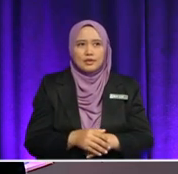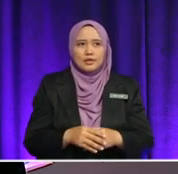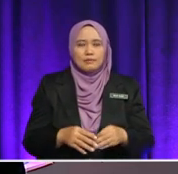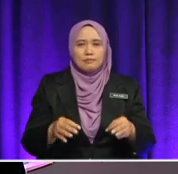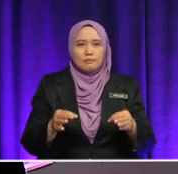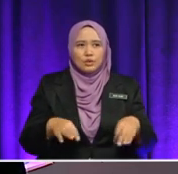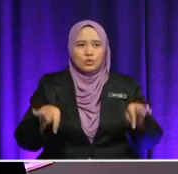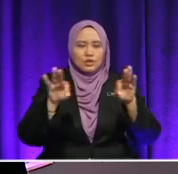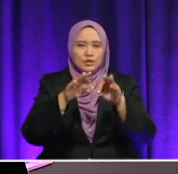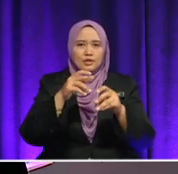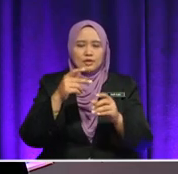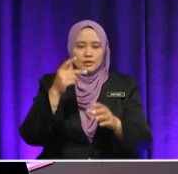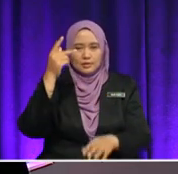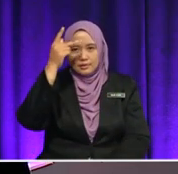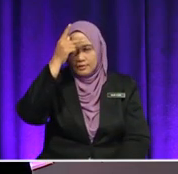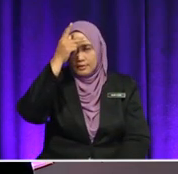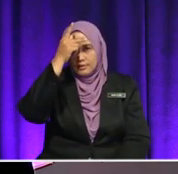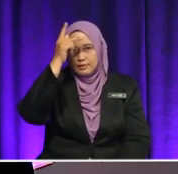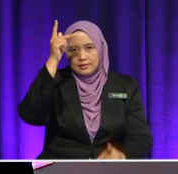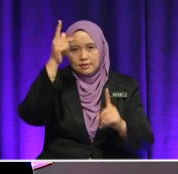generasi akan datang